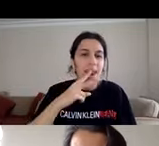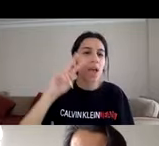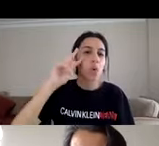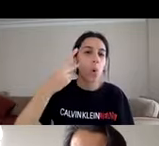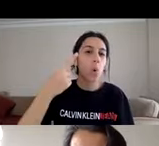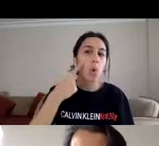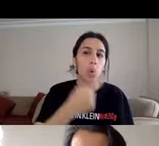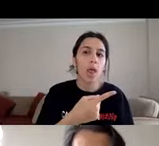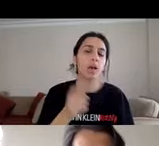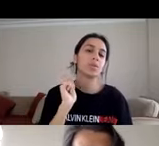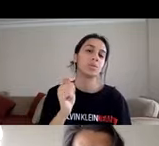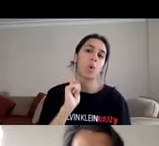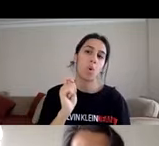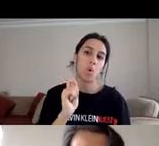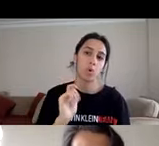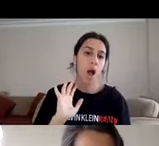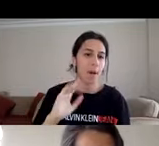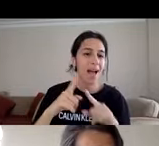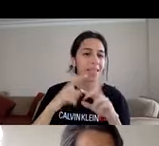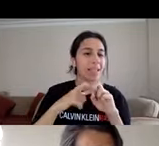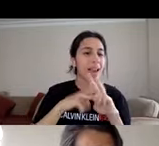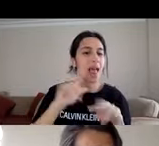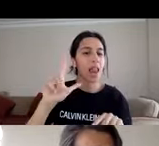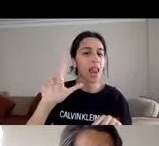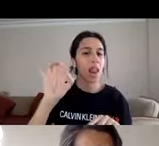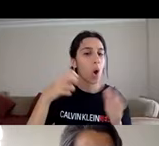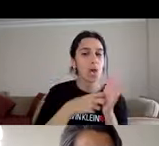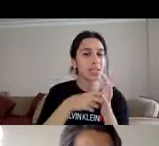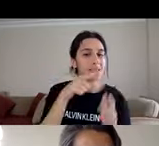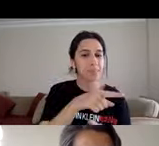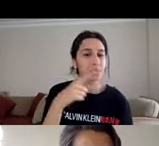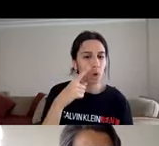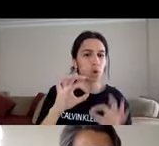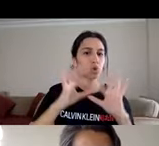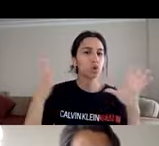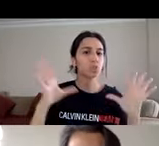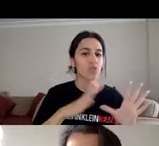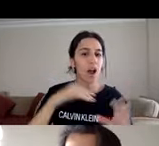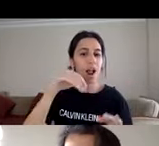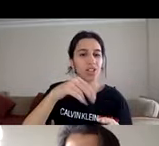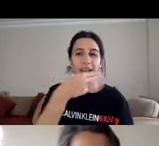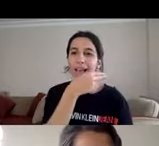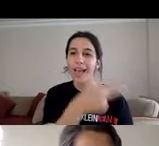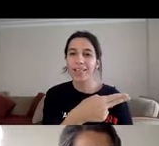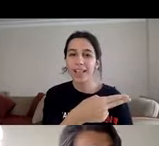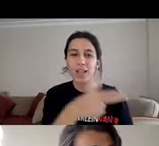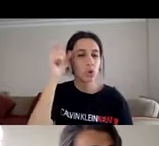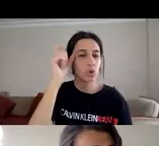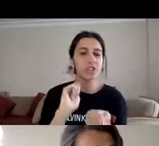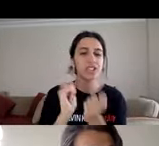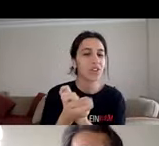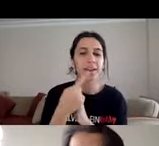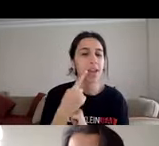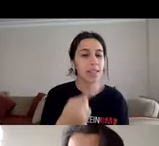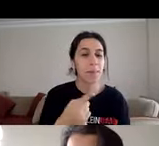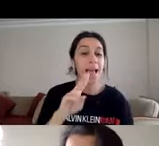edici bir endikatör değil. Ama Trello bunu çözmüş. Bakın ne yapmış aşağıya? Enable Colorblind Friendly Mode. Türkçe'ye çevirelim. Renk